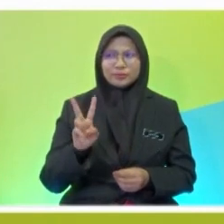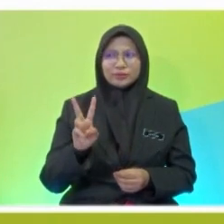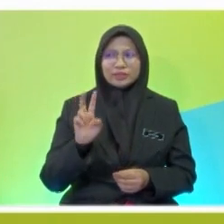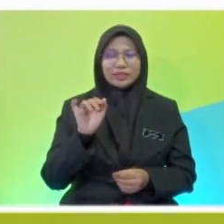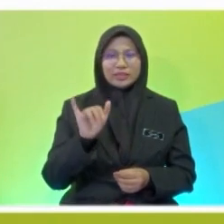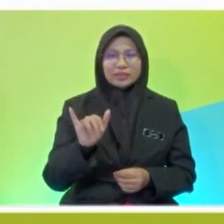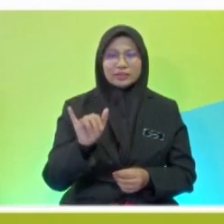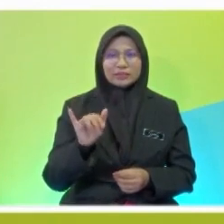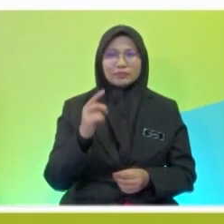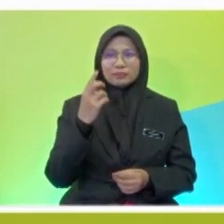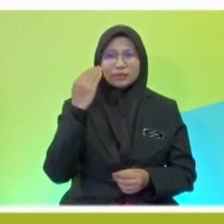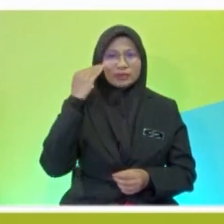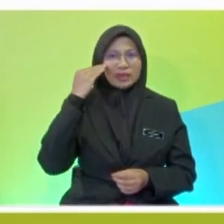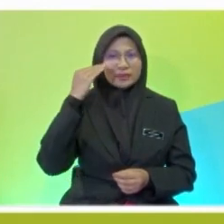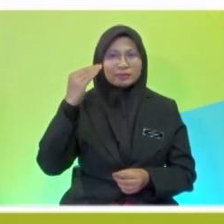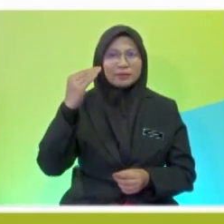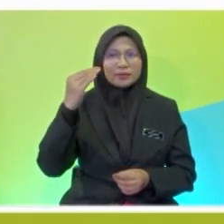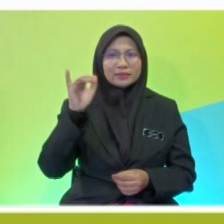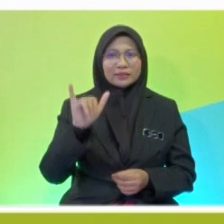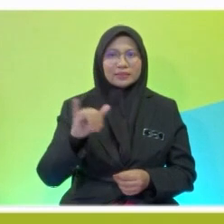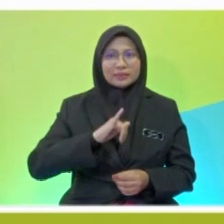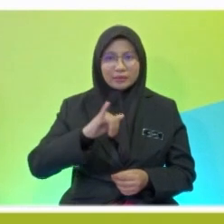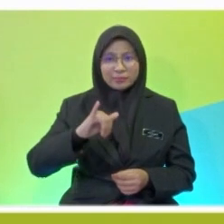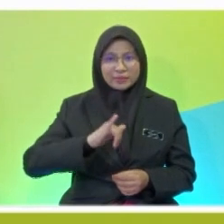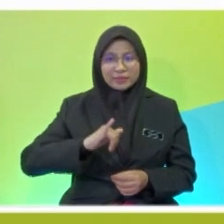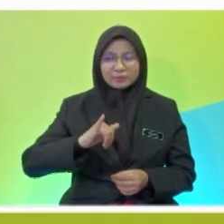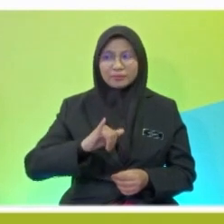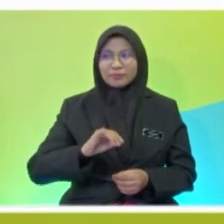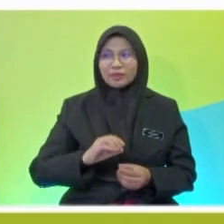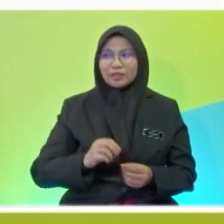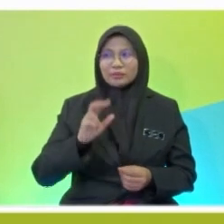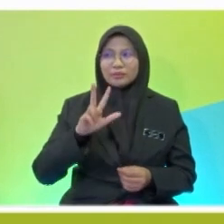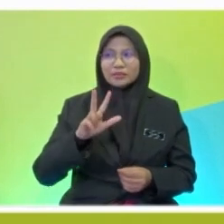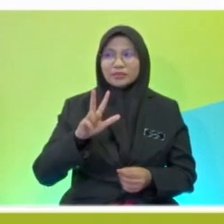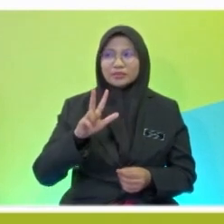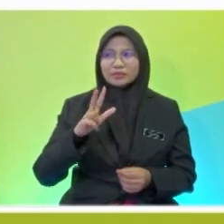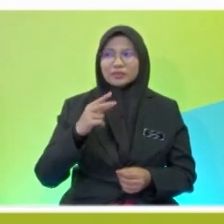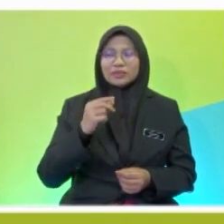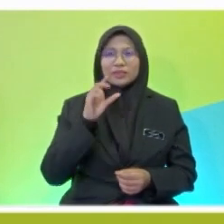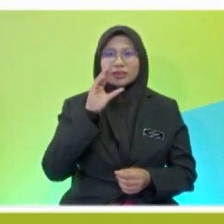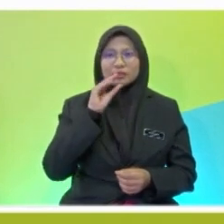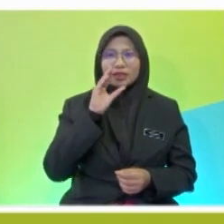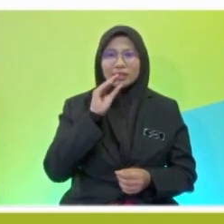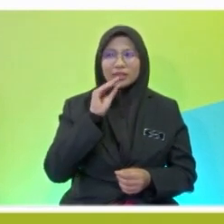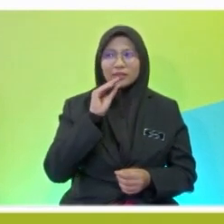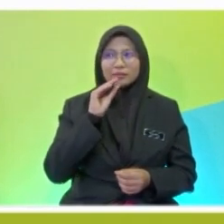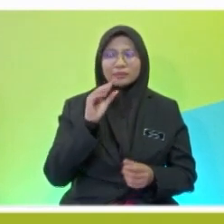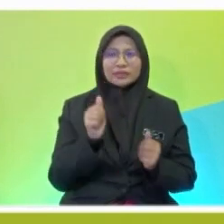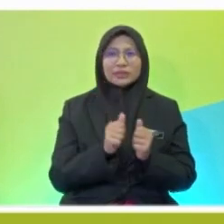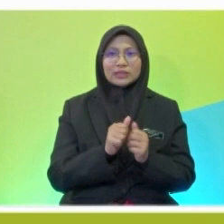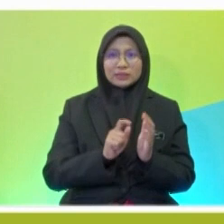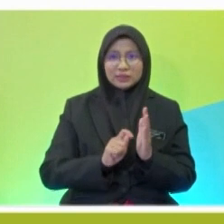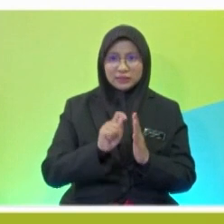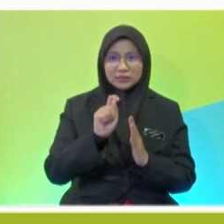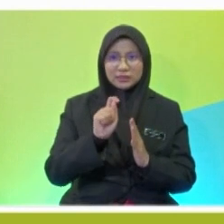ya merupakan etika yang betul menyebut perkataan dengan terang dan nada suara yang tinggi Adakah sewajarnya kita